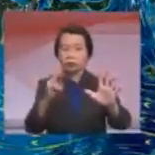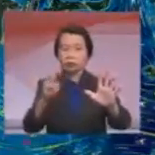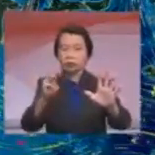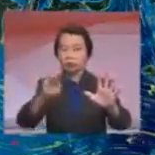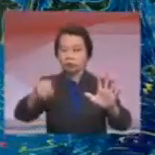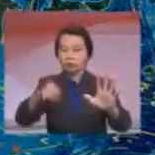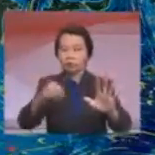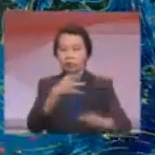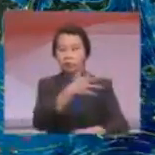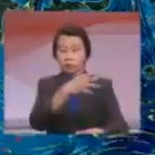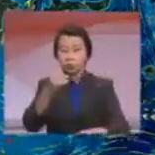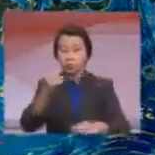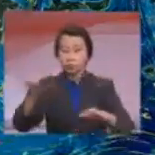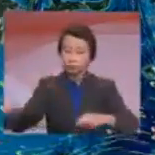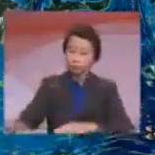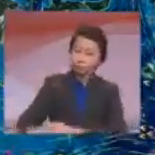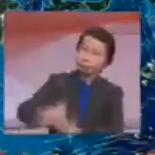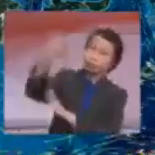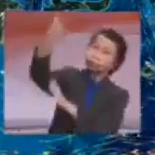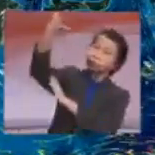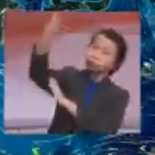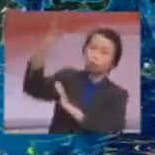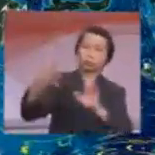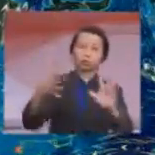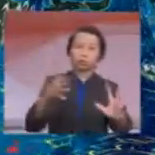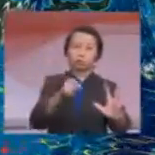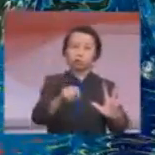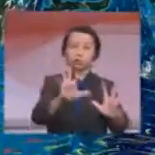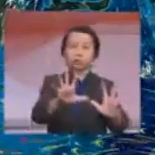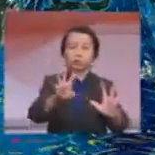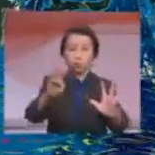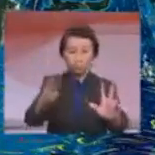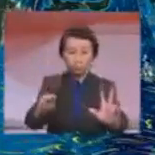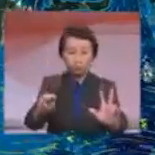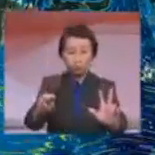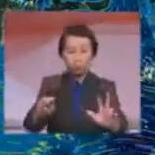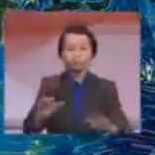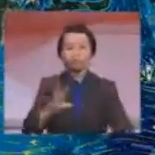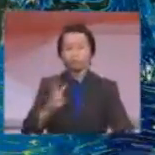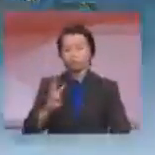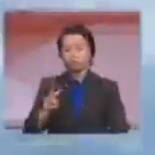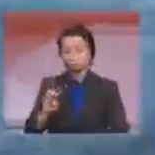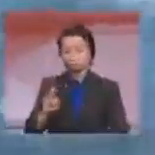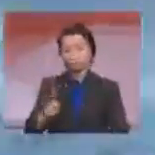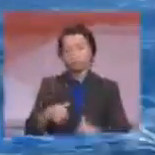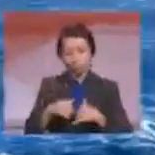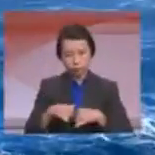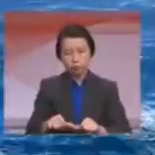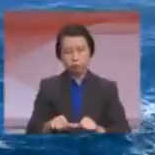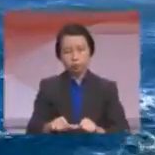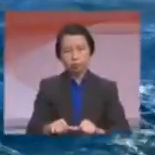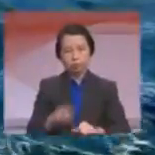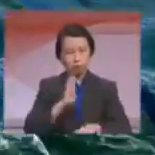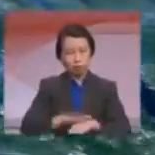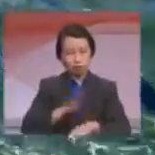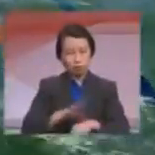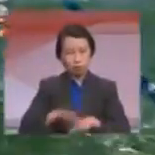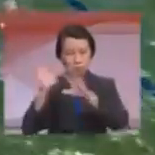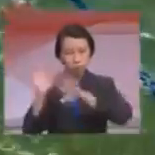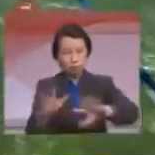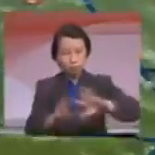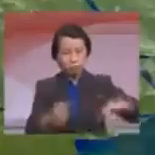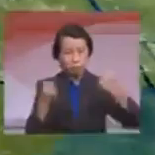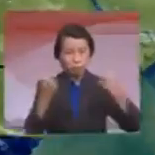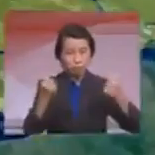sejam beserta ketinggian ombak sehingga 3.5 meter. Oleh itu, Met Malaysia masih lagi mengekalkan amaran angin